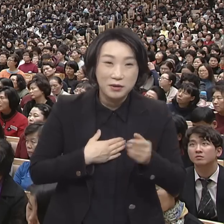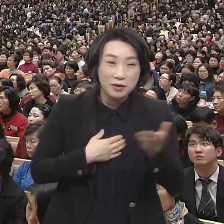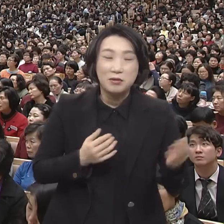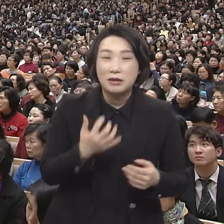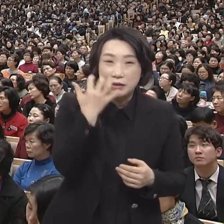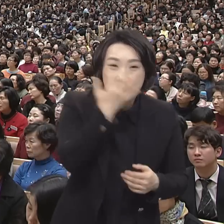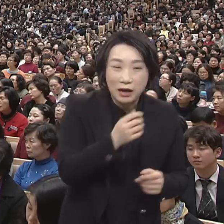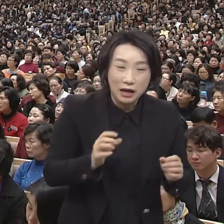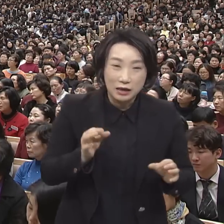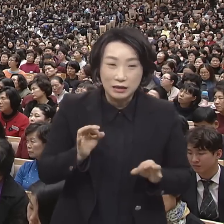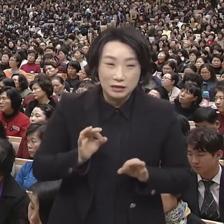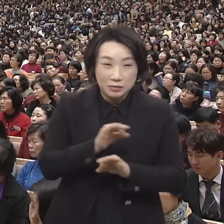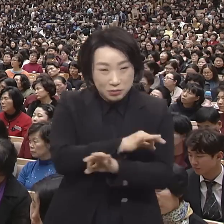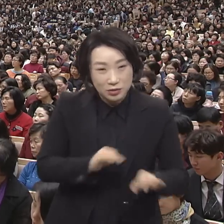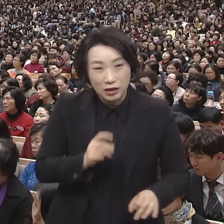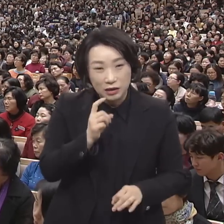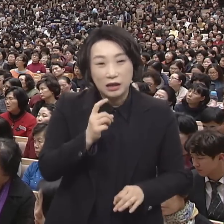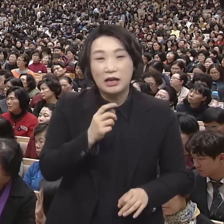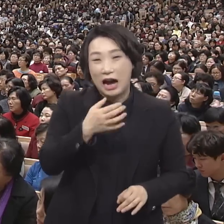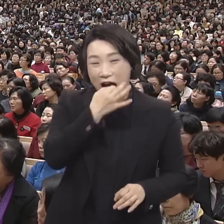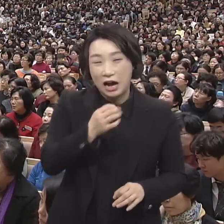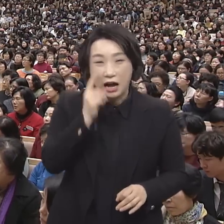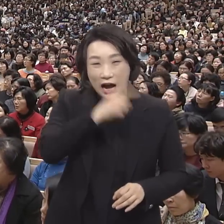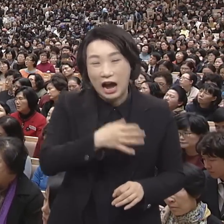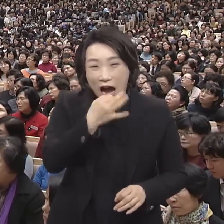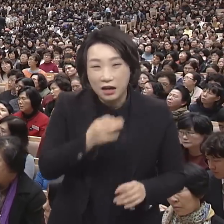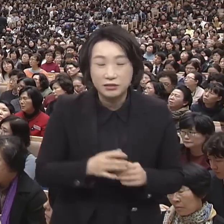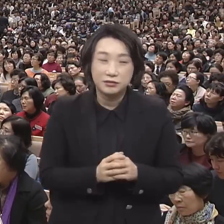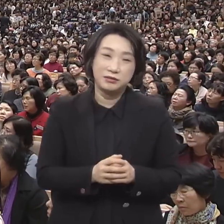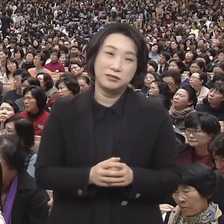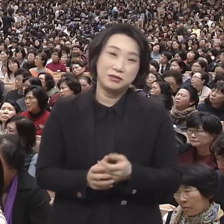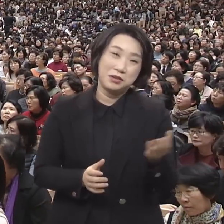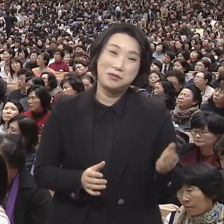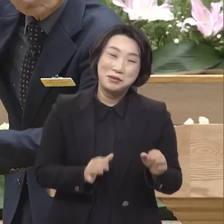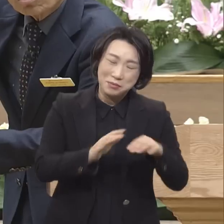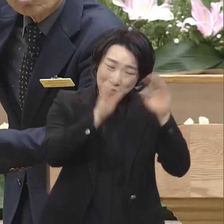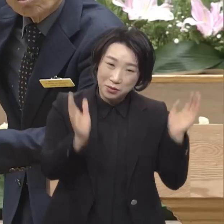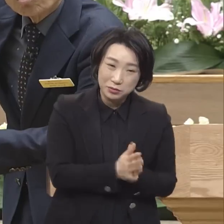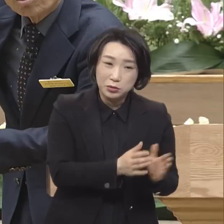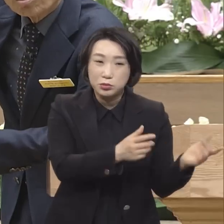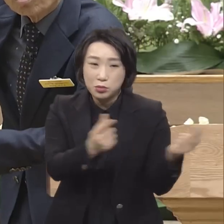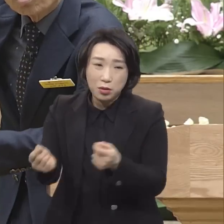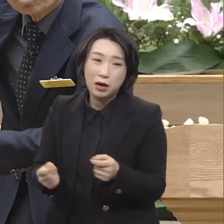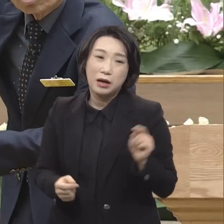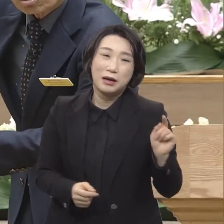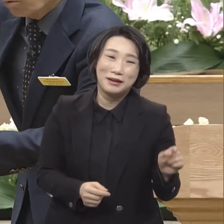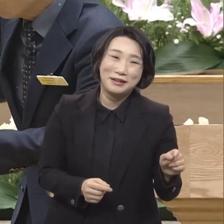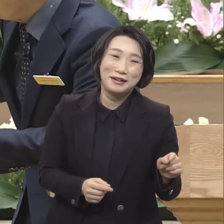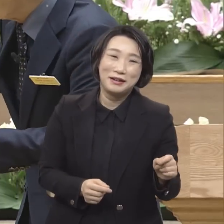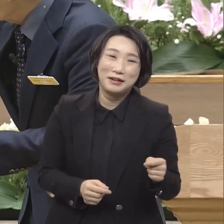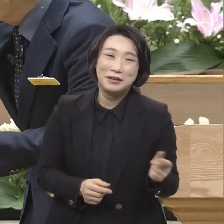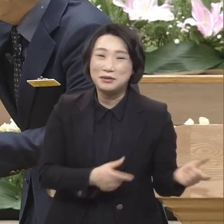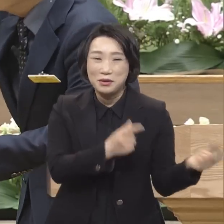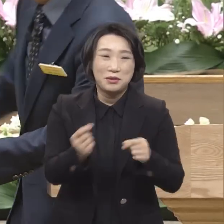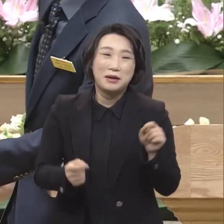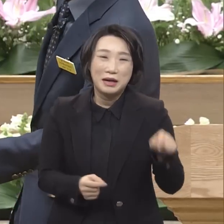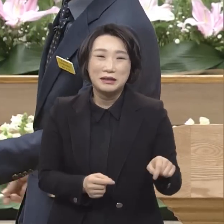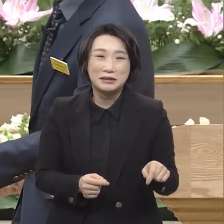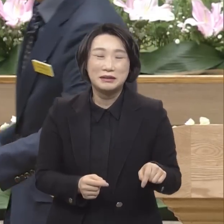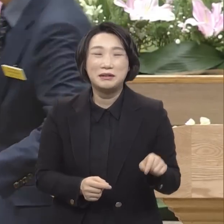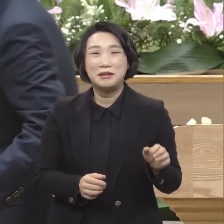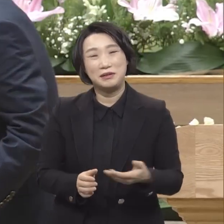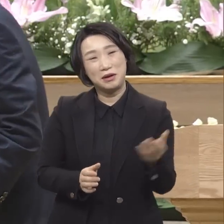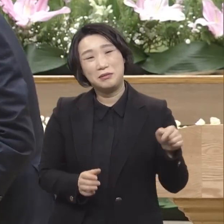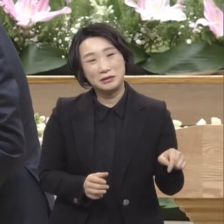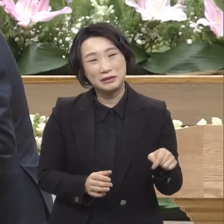음란과 부정과 사욕과 악한 정욕과 탐심이니. 자, 이게 다 똑같은 종류요. 똑같은 종종.